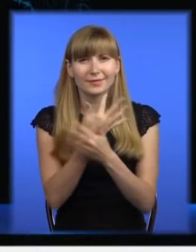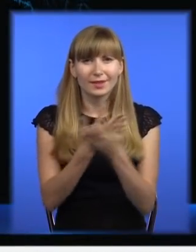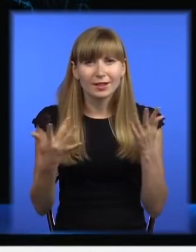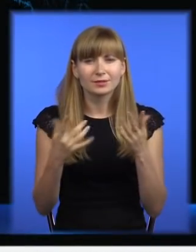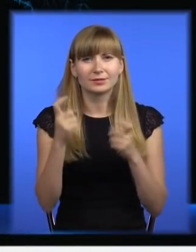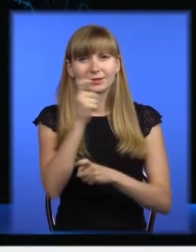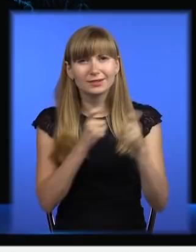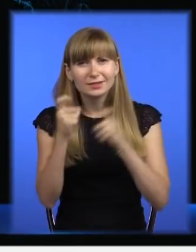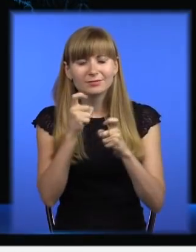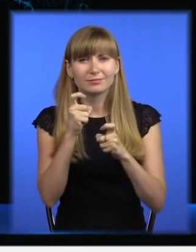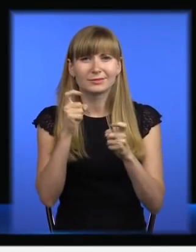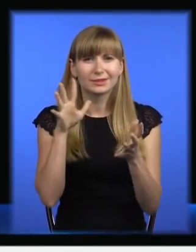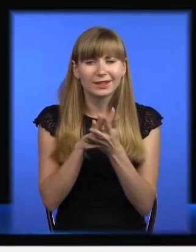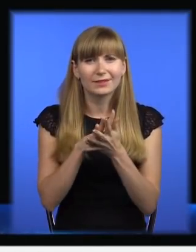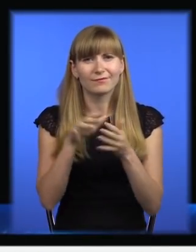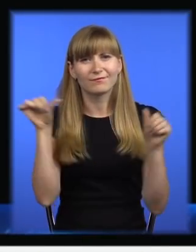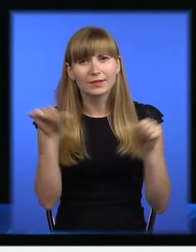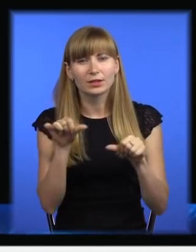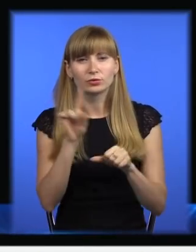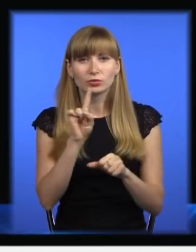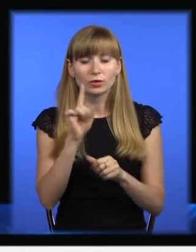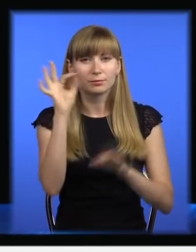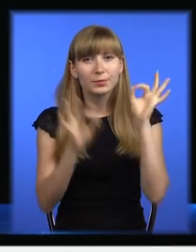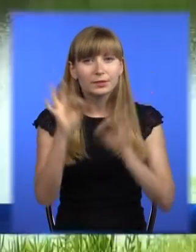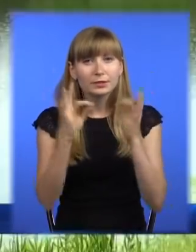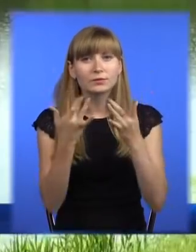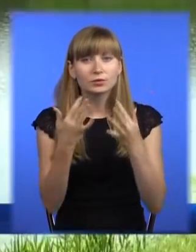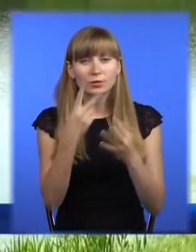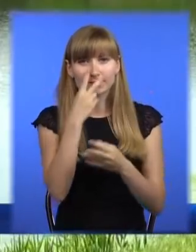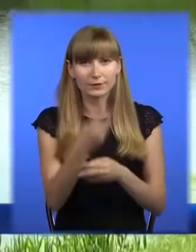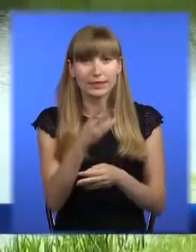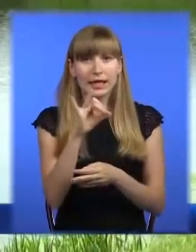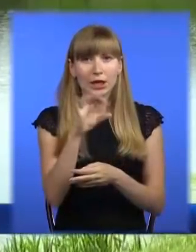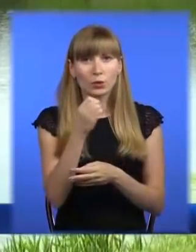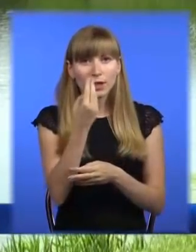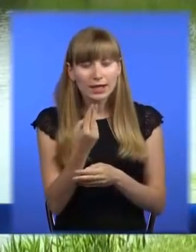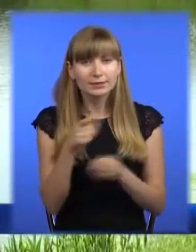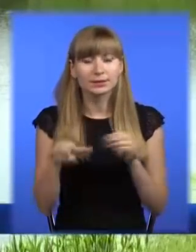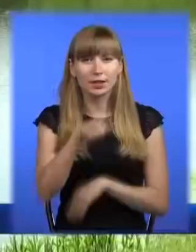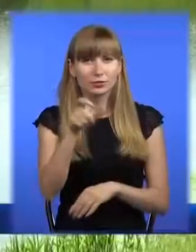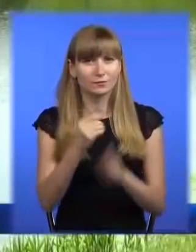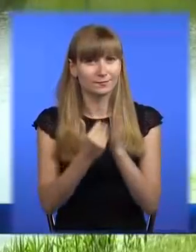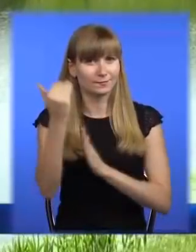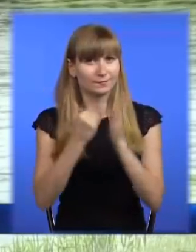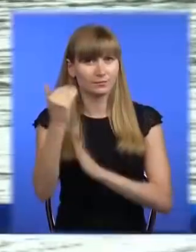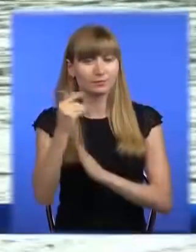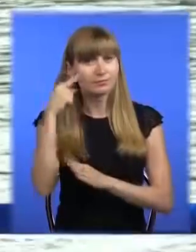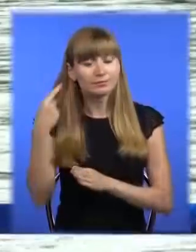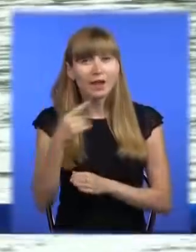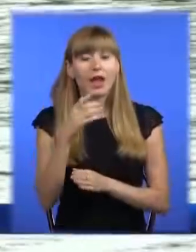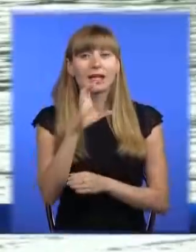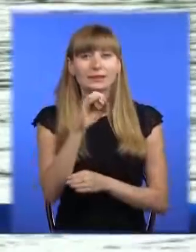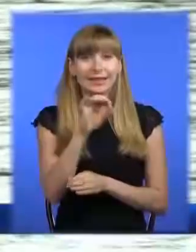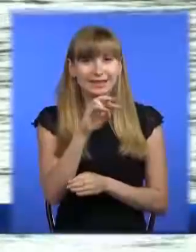та біохімічні показники, кількість сульфат іонів у Криворізькій річці Інгулець просто зашкалюють. Про Саксагань